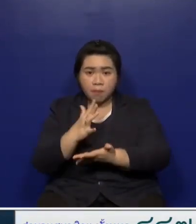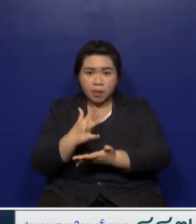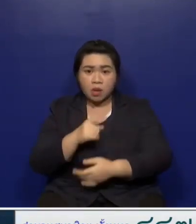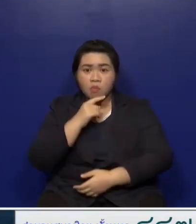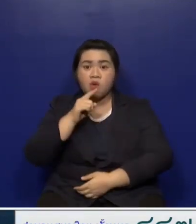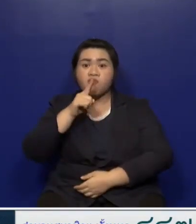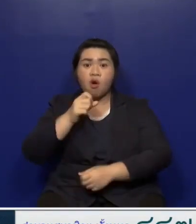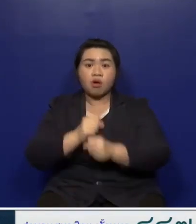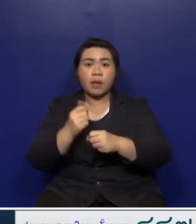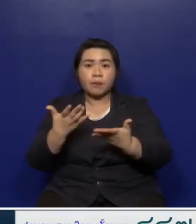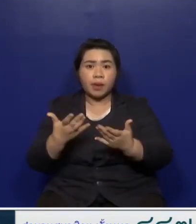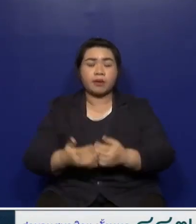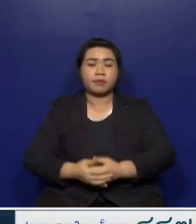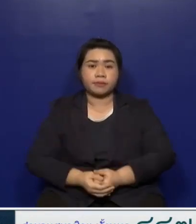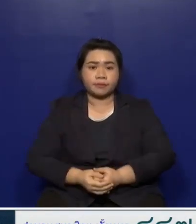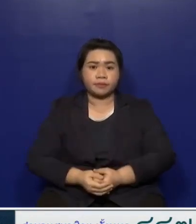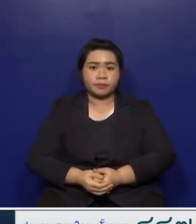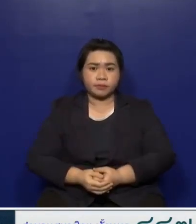confession ร้องขึนมา